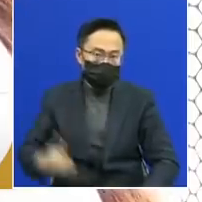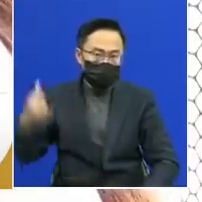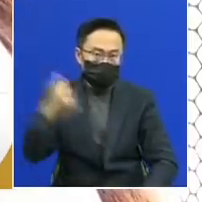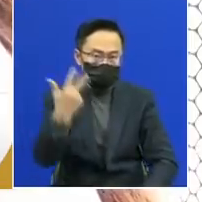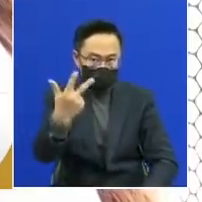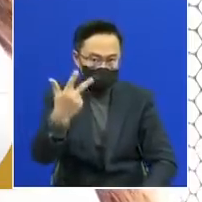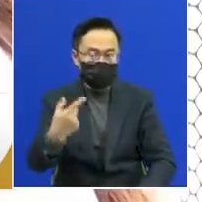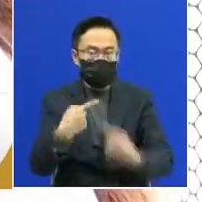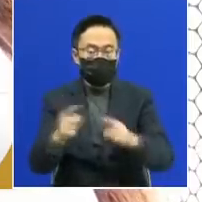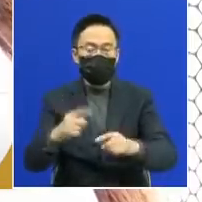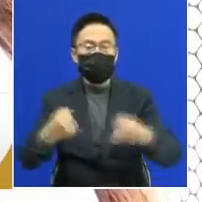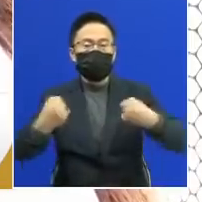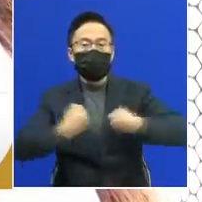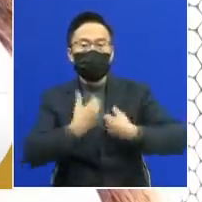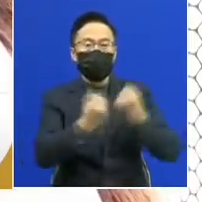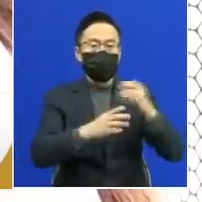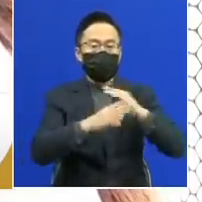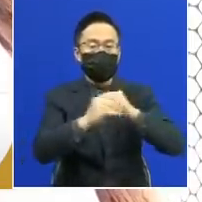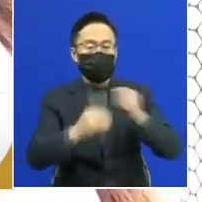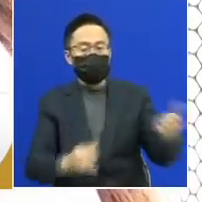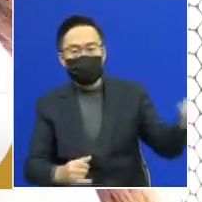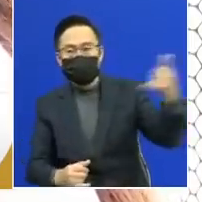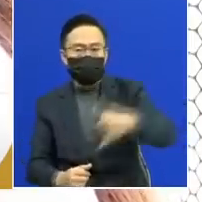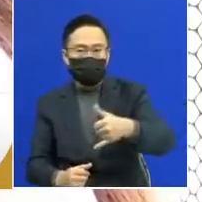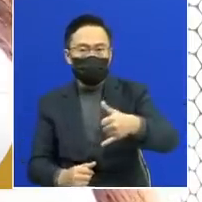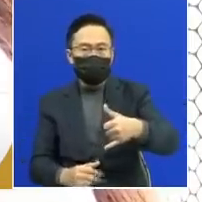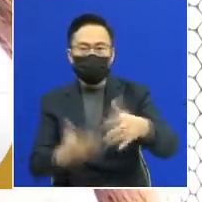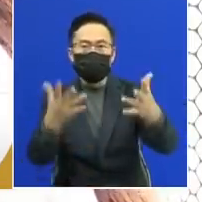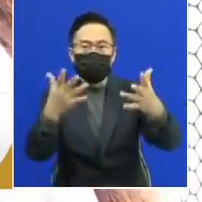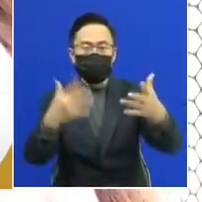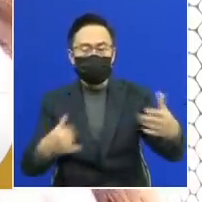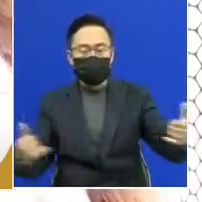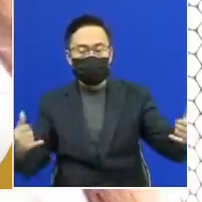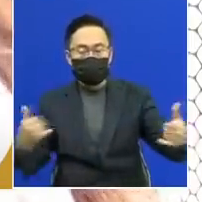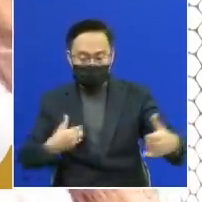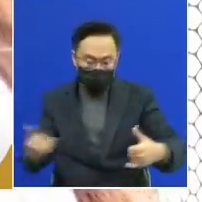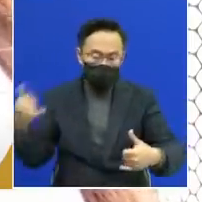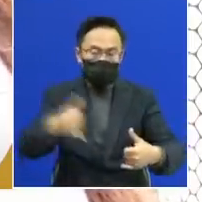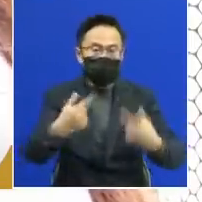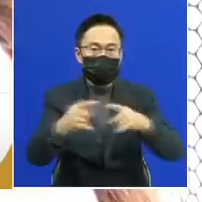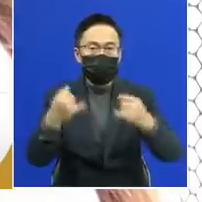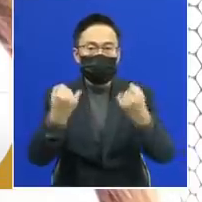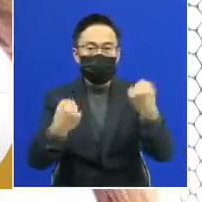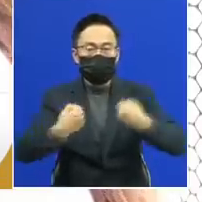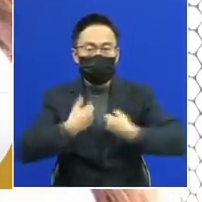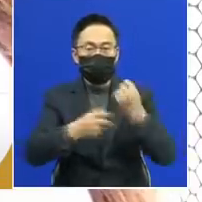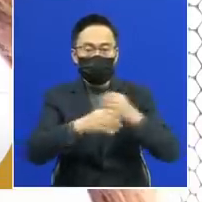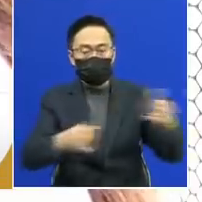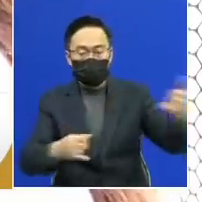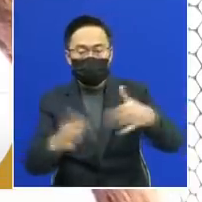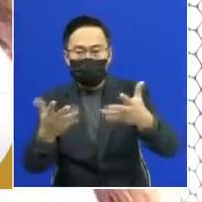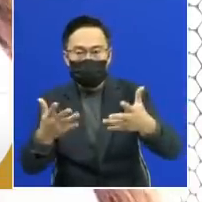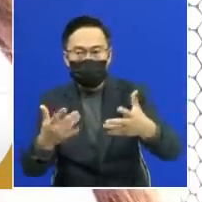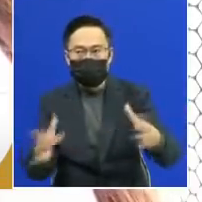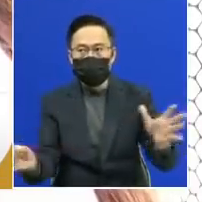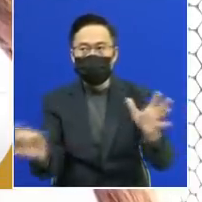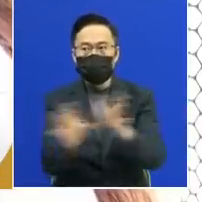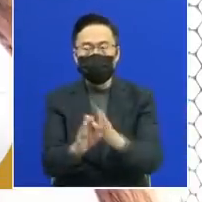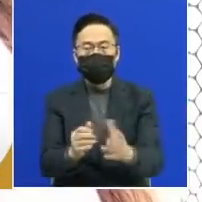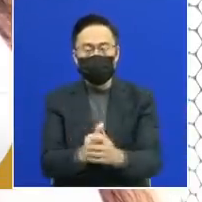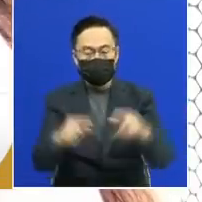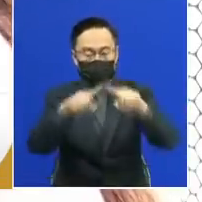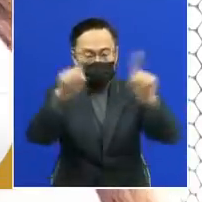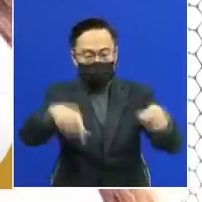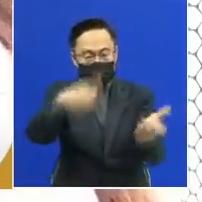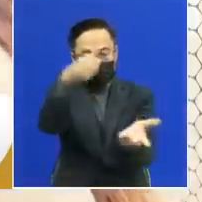ไม่คุยแล้วก็ได้ให้ร้อยเวรเอาบินให้พี่จ่ายเหมือนเดิมพี่ก็ยังจ่ายไม่ได้เพราะว่าพี่ยังไม่